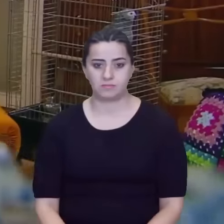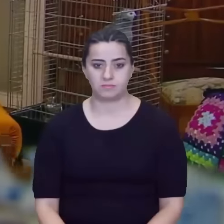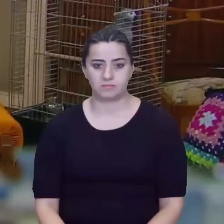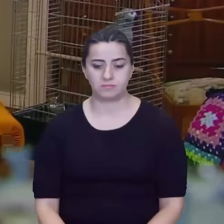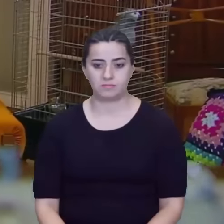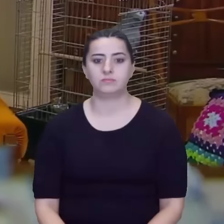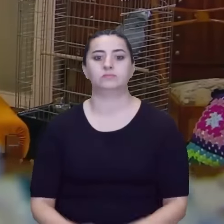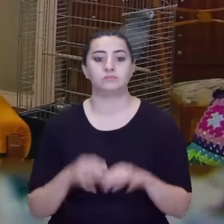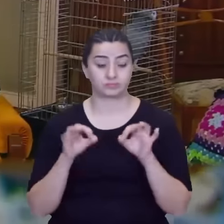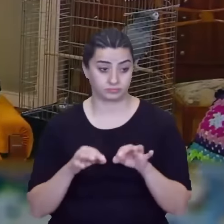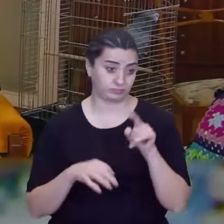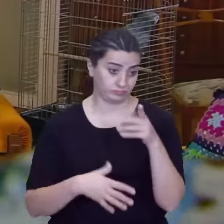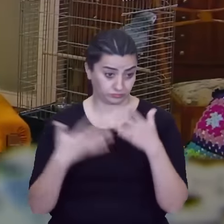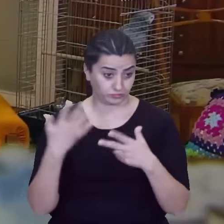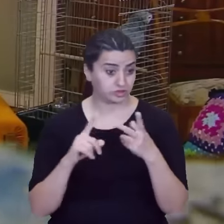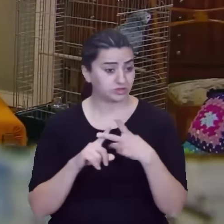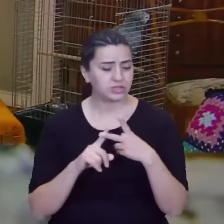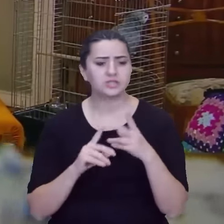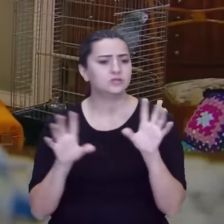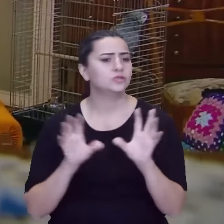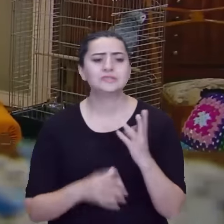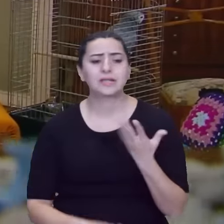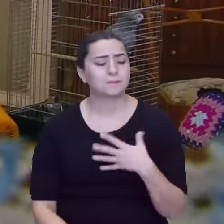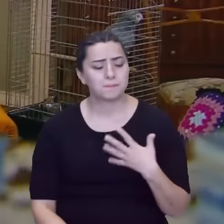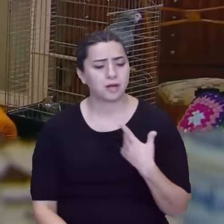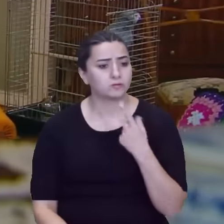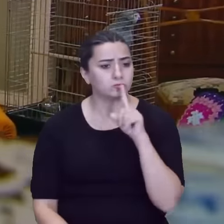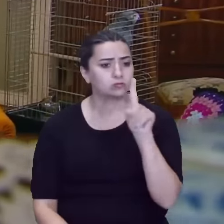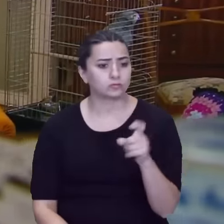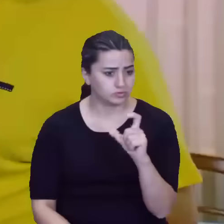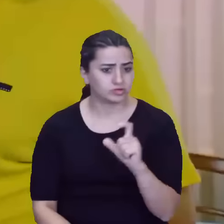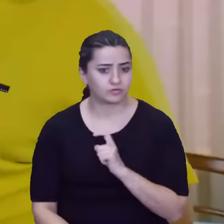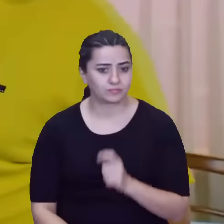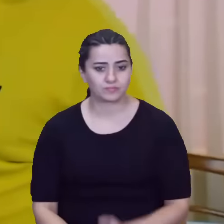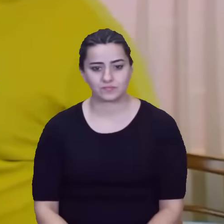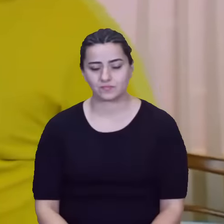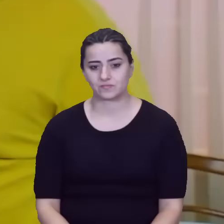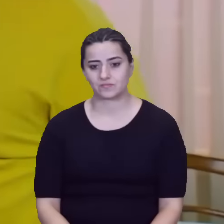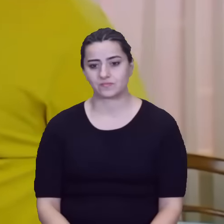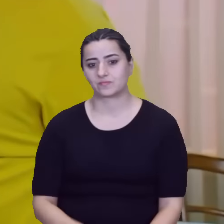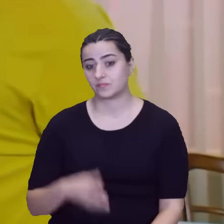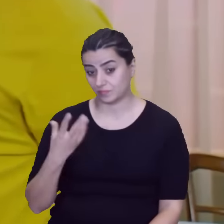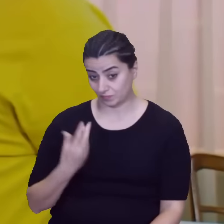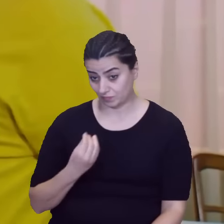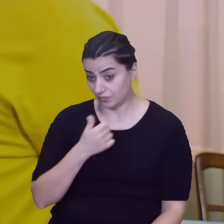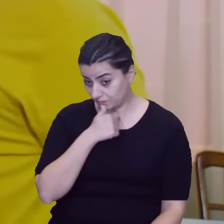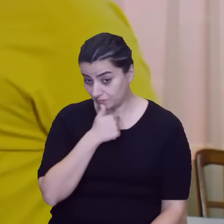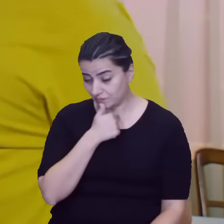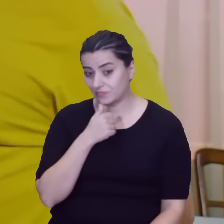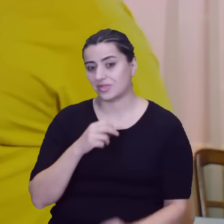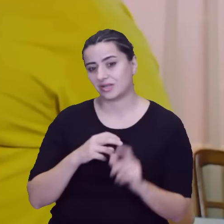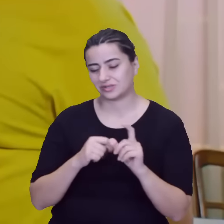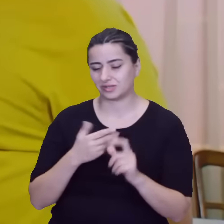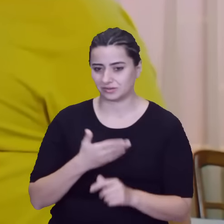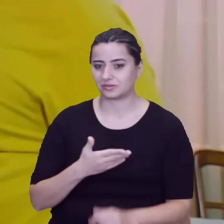Evet, şimdi televizyon TRT 2'yi nasıl çekti ya? Ben merak ediyorum, onu soruyorum. Hadi bakalım. Şöyle oldu